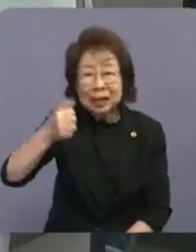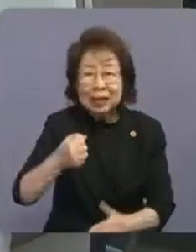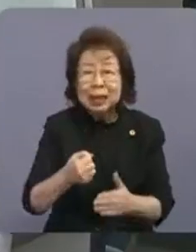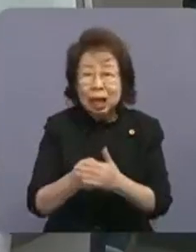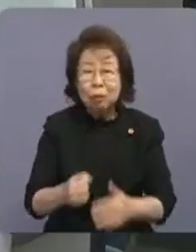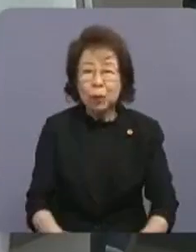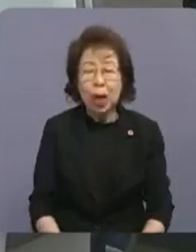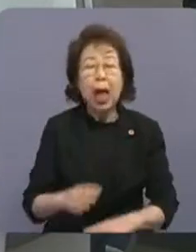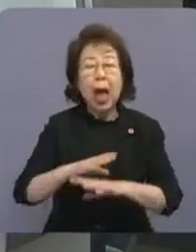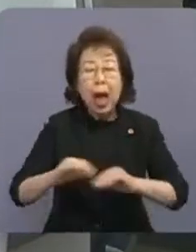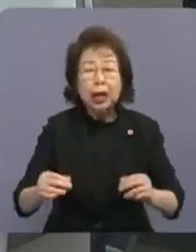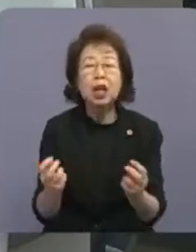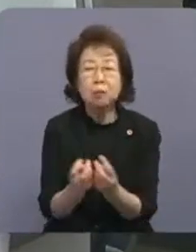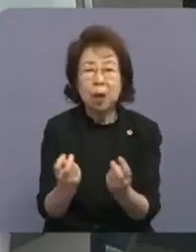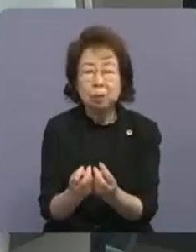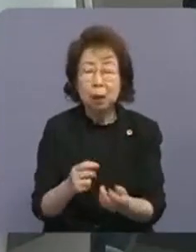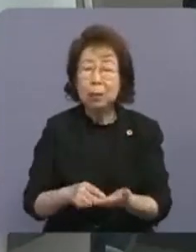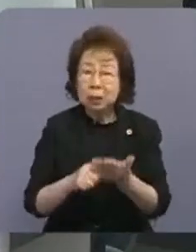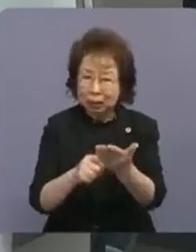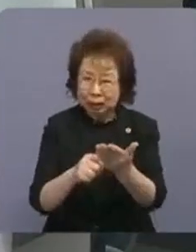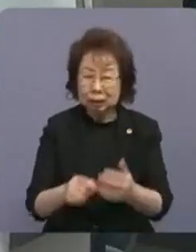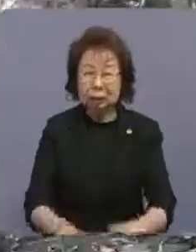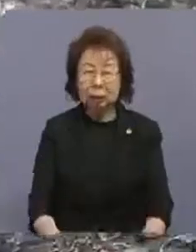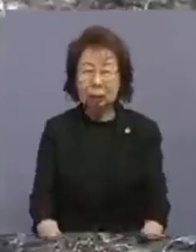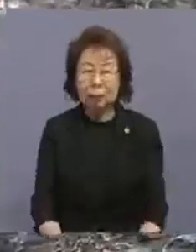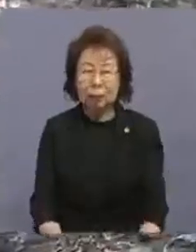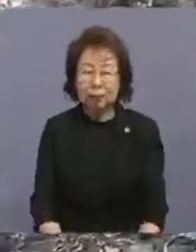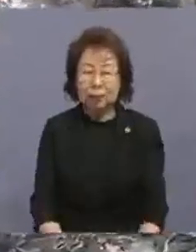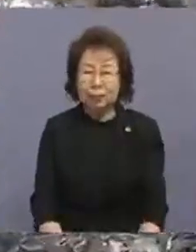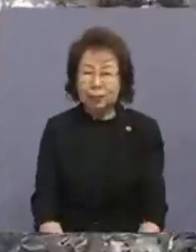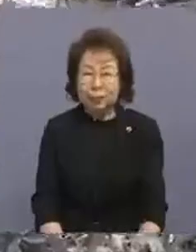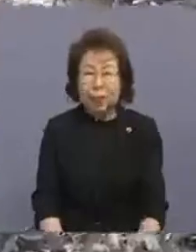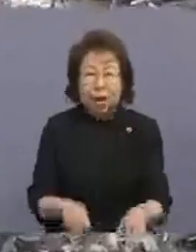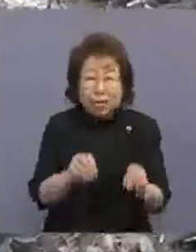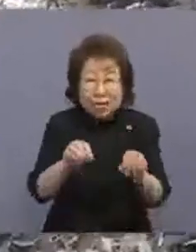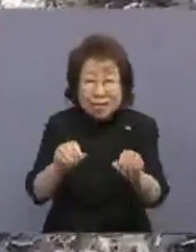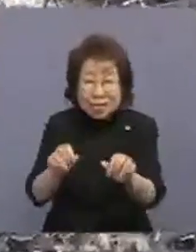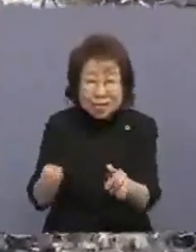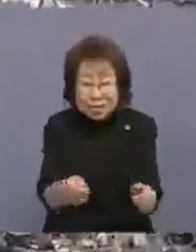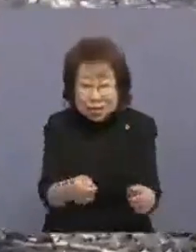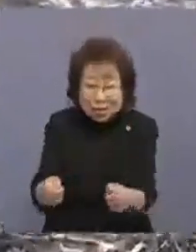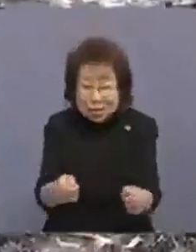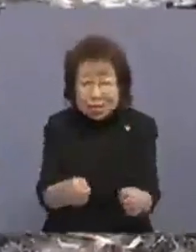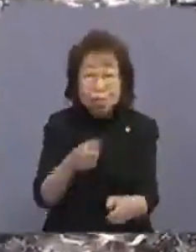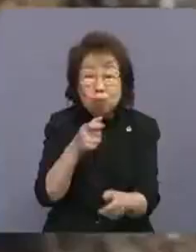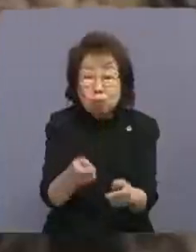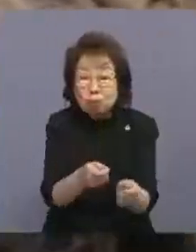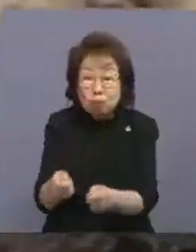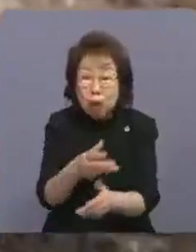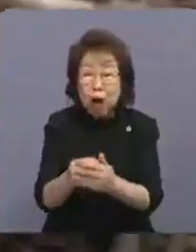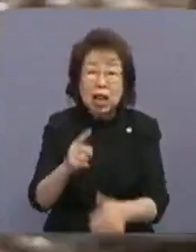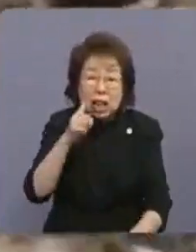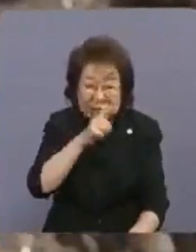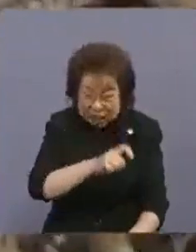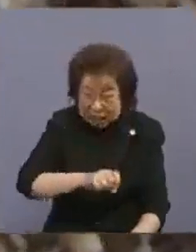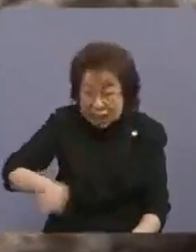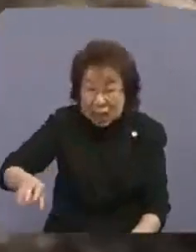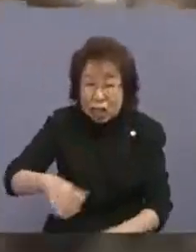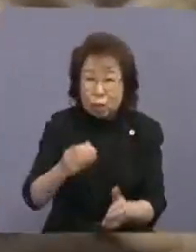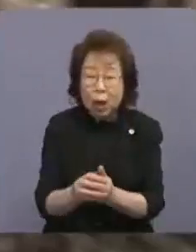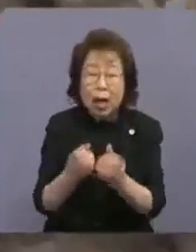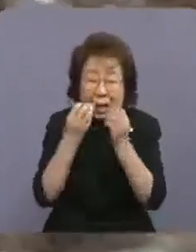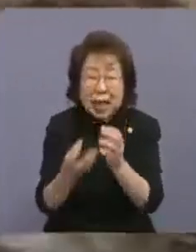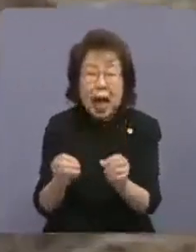중간에 해결책으로서 저희가 제시를 해드리고 있고요. 액체 형태로 뿌리는 방식이라 오염된 흙을 제거하고 새